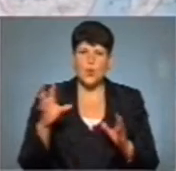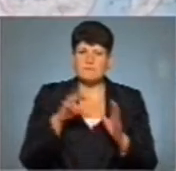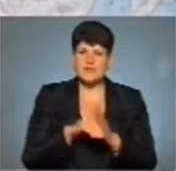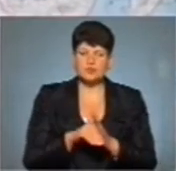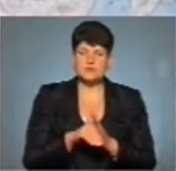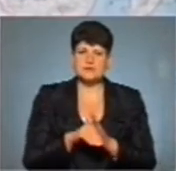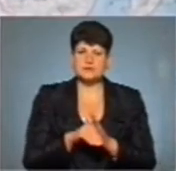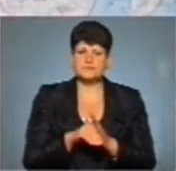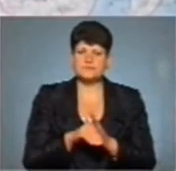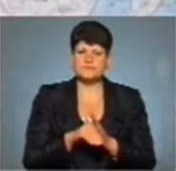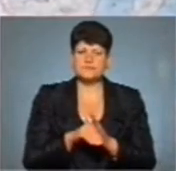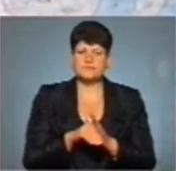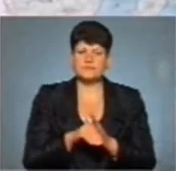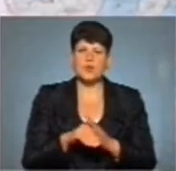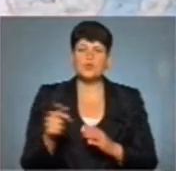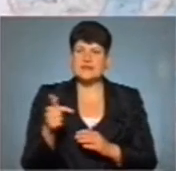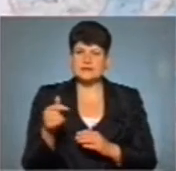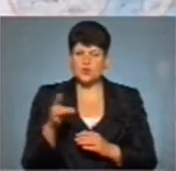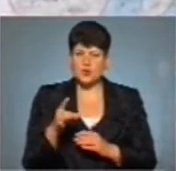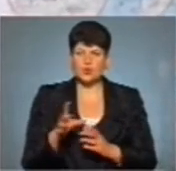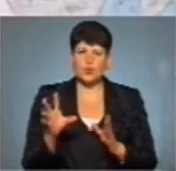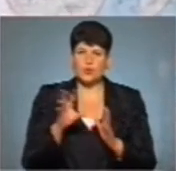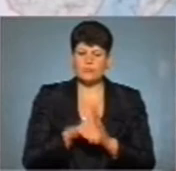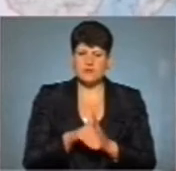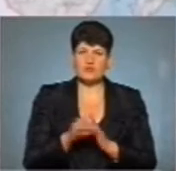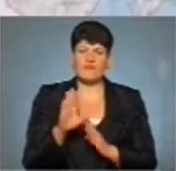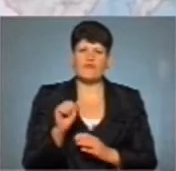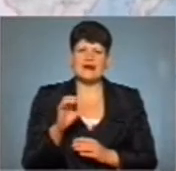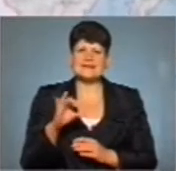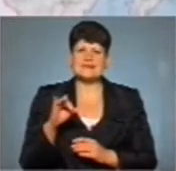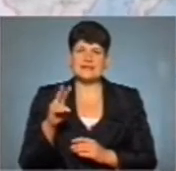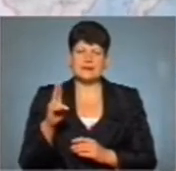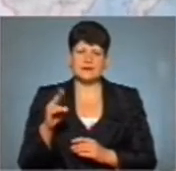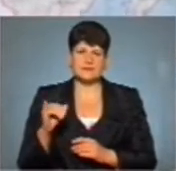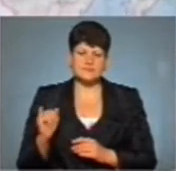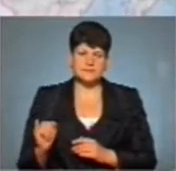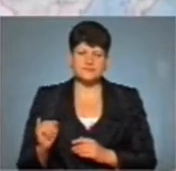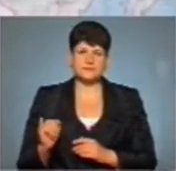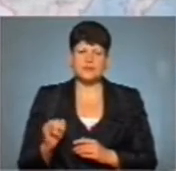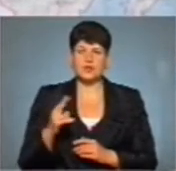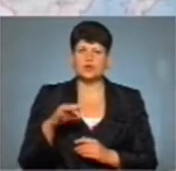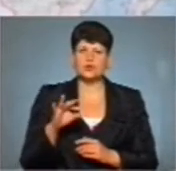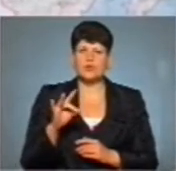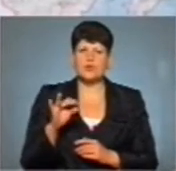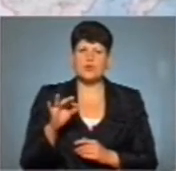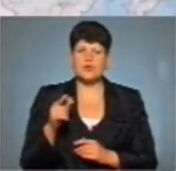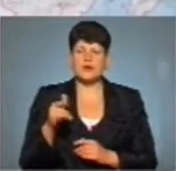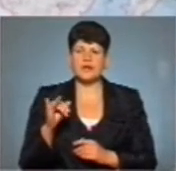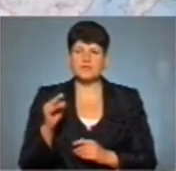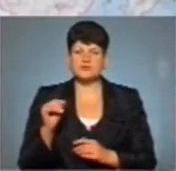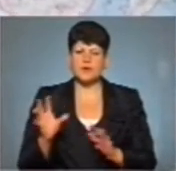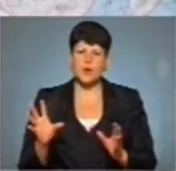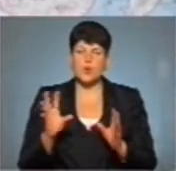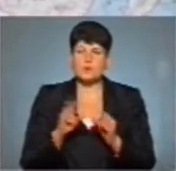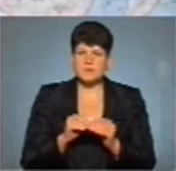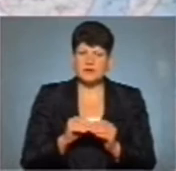із Коцюбинці Лисятинського району об'єднується з Василівковецькою громадою, Дорогичівка Заліщицького району